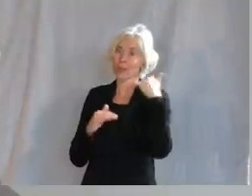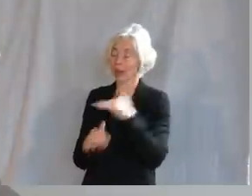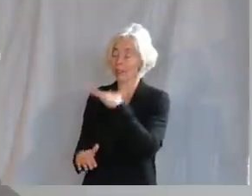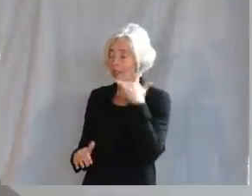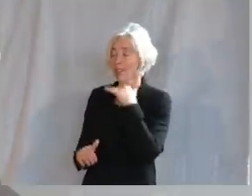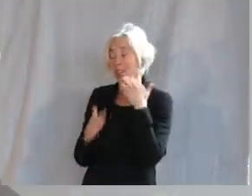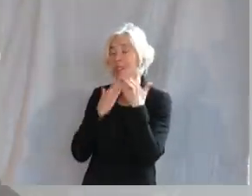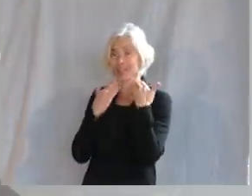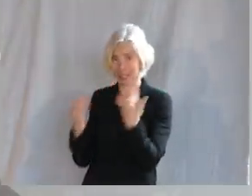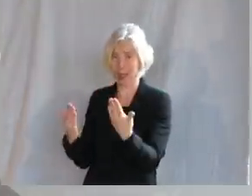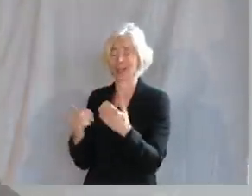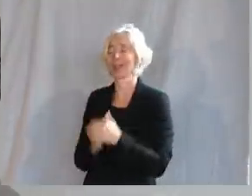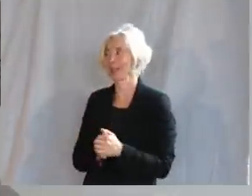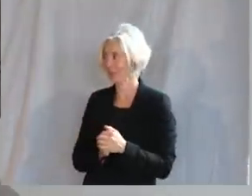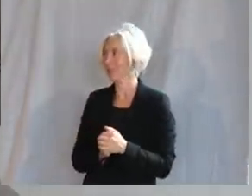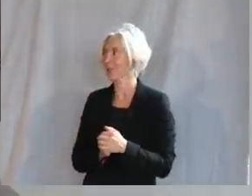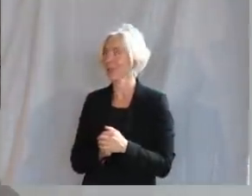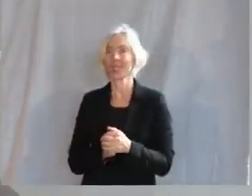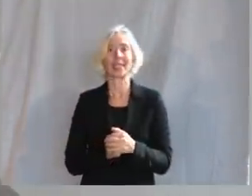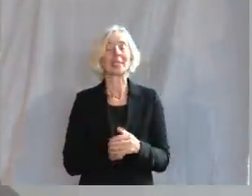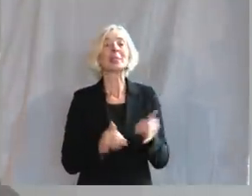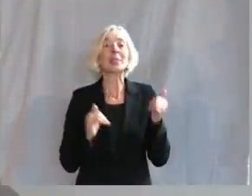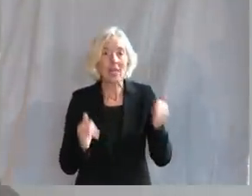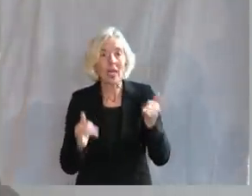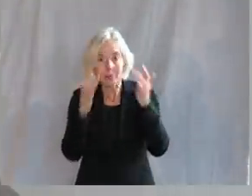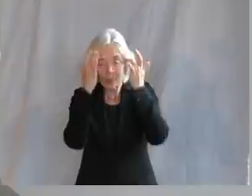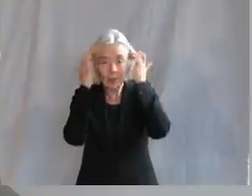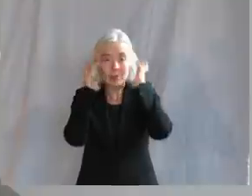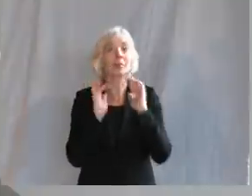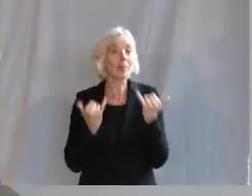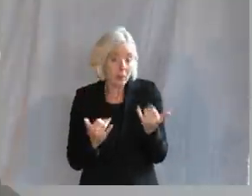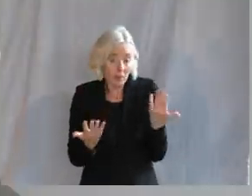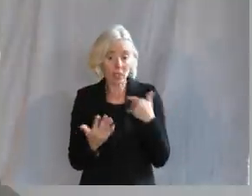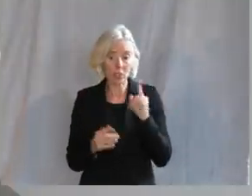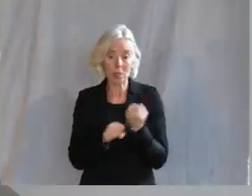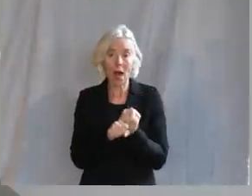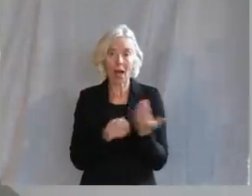dafür. Ja, was machen wir nun? Ich habe es gerade vorher gesagt, der aktuelle Wert heute am Montag ist